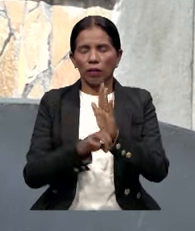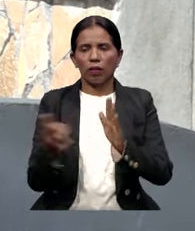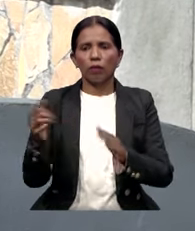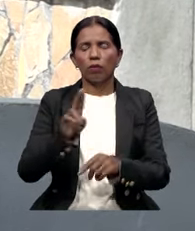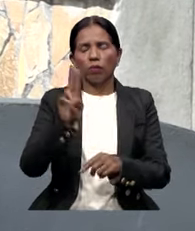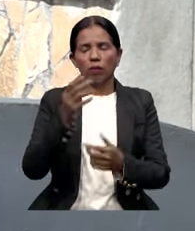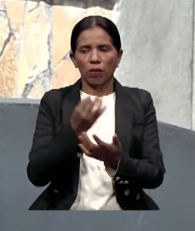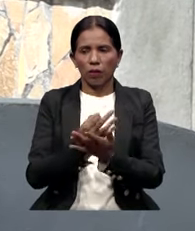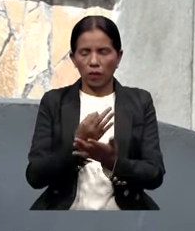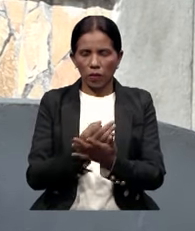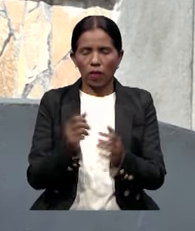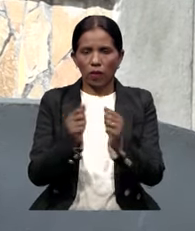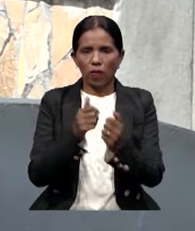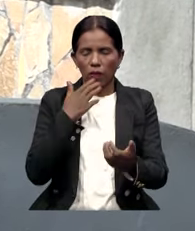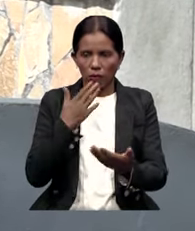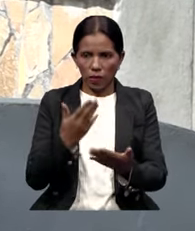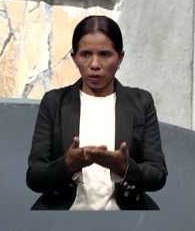be orsamento ba be